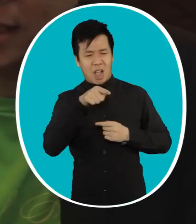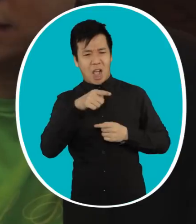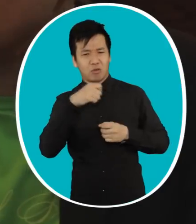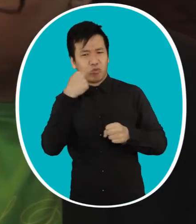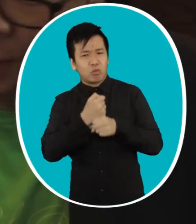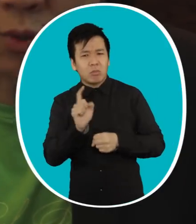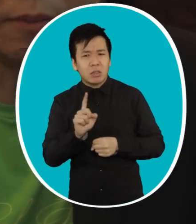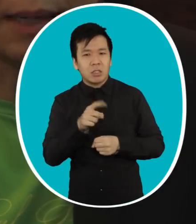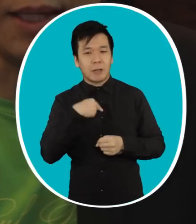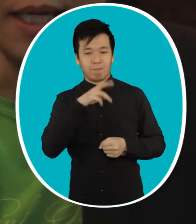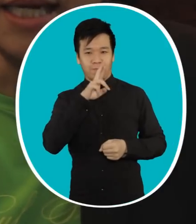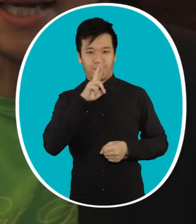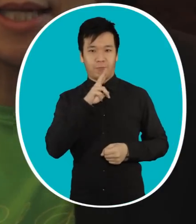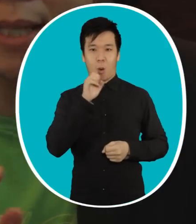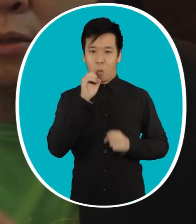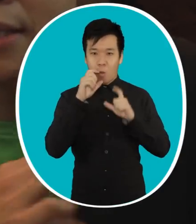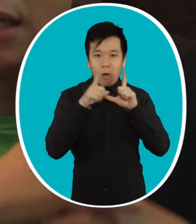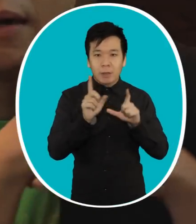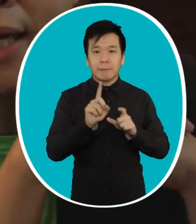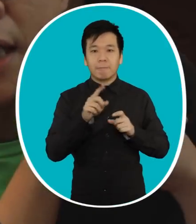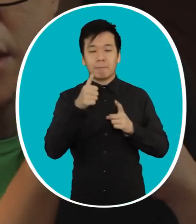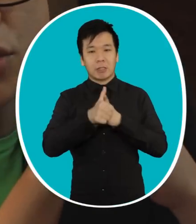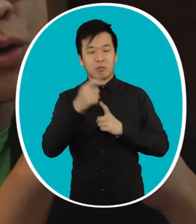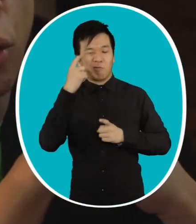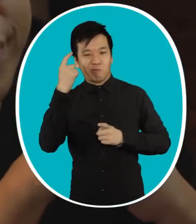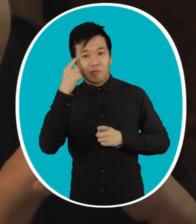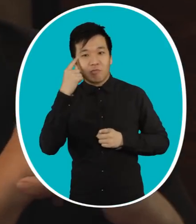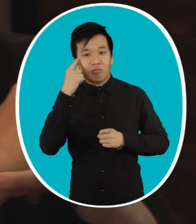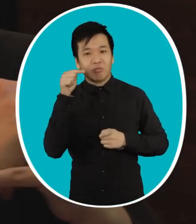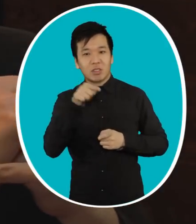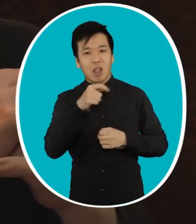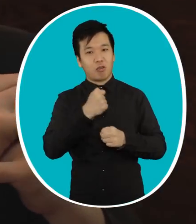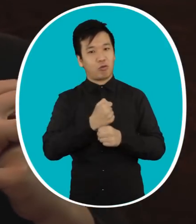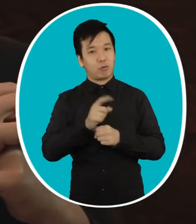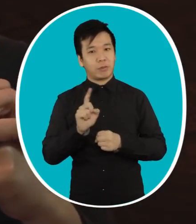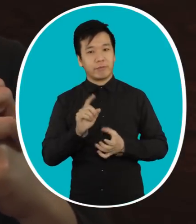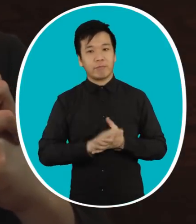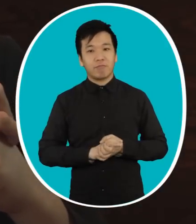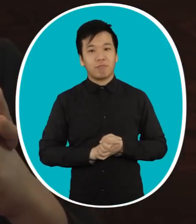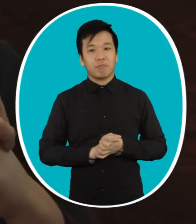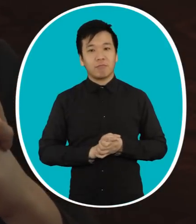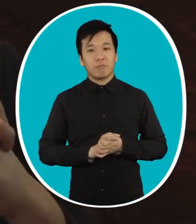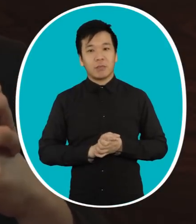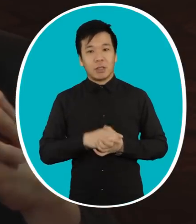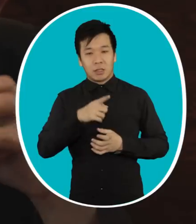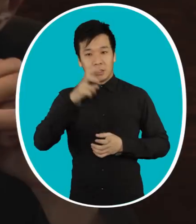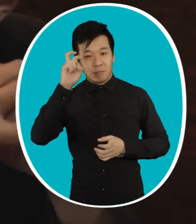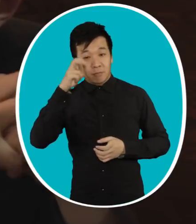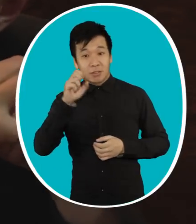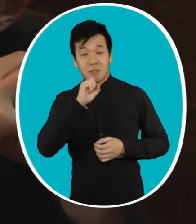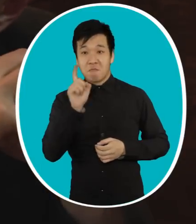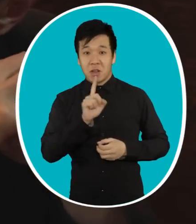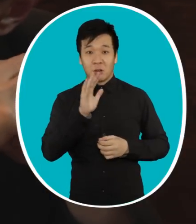嘅問題，我要好嚴肅咁答你。其實首席智囊咧最重要嘅工作咧，就係去諗下有咩可以